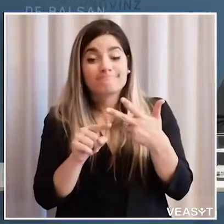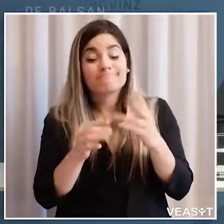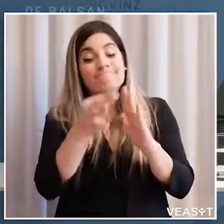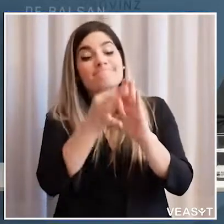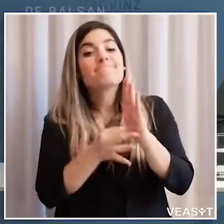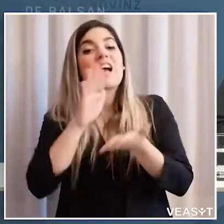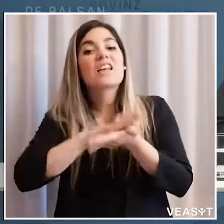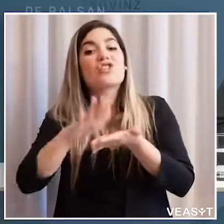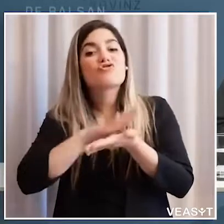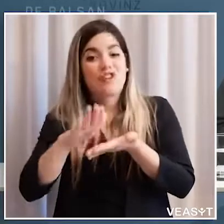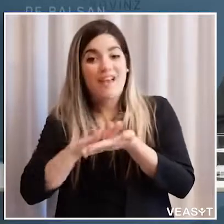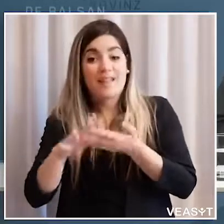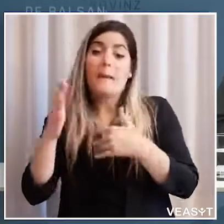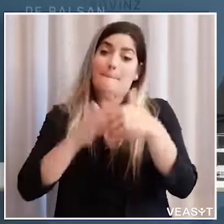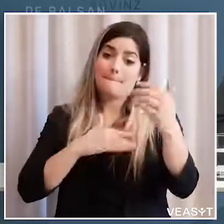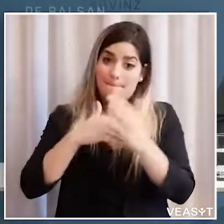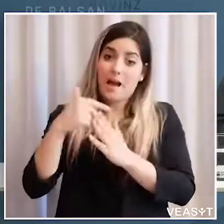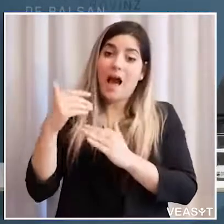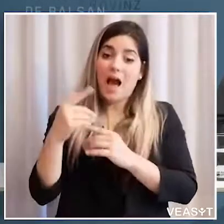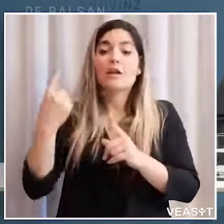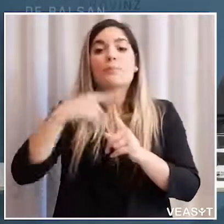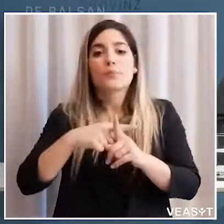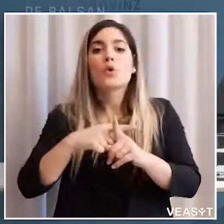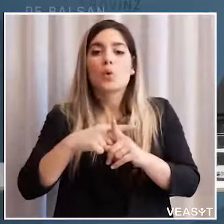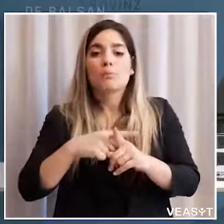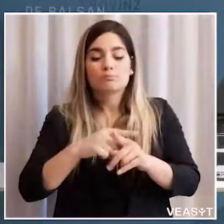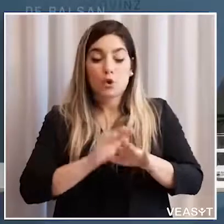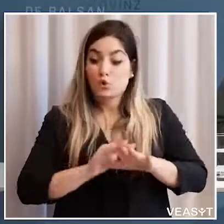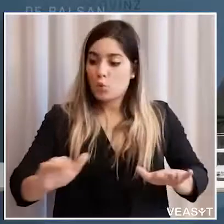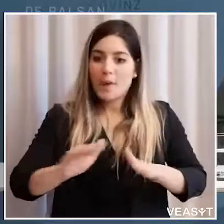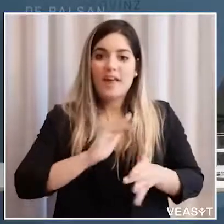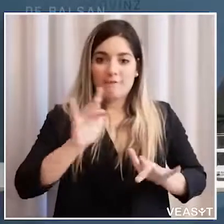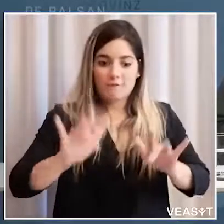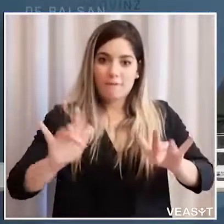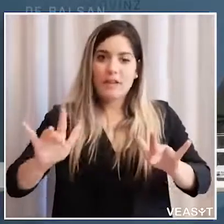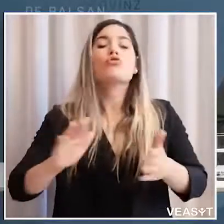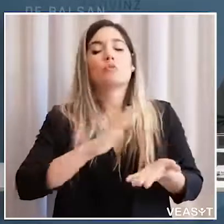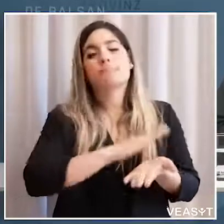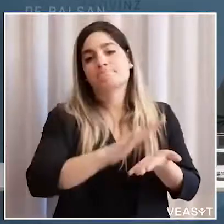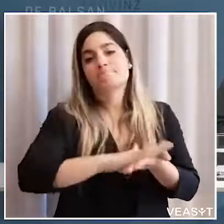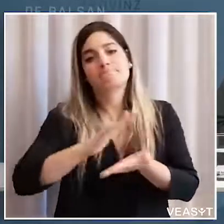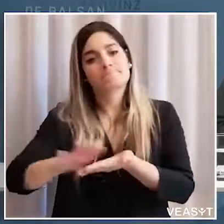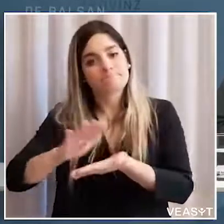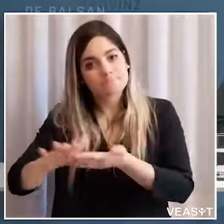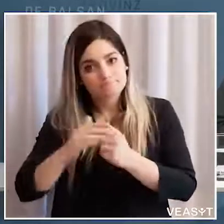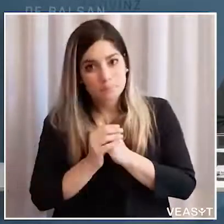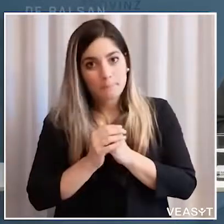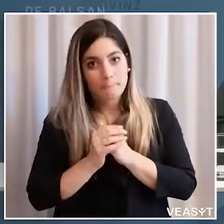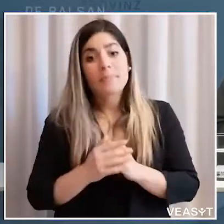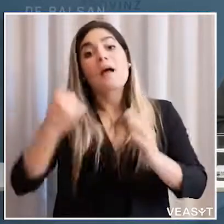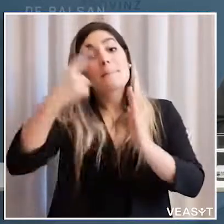prescrizioni per quanto riguarda d'igiene e soprattutto le mani e la disinfettazione diciamo delle superfici questo saranno